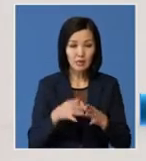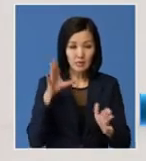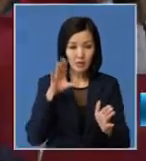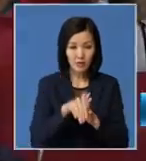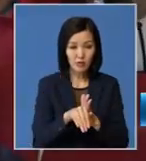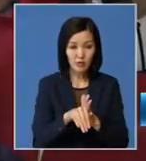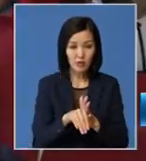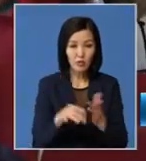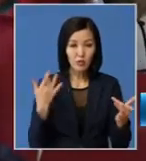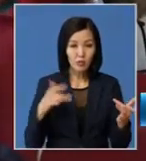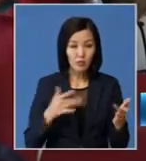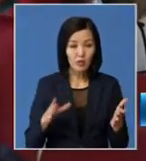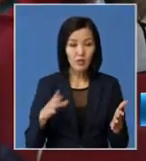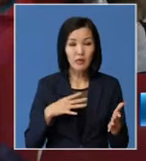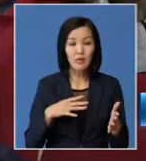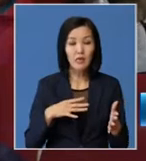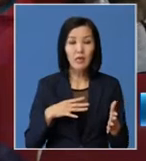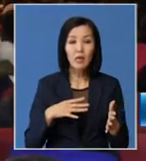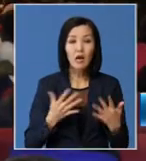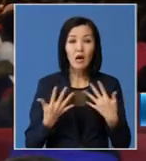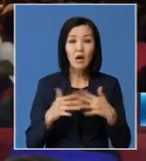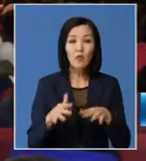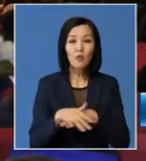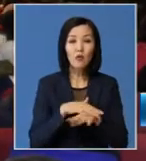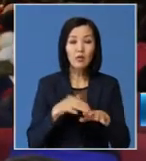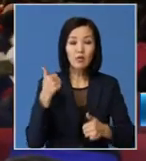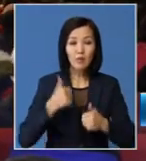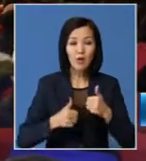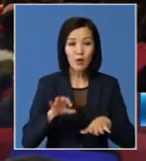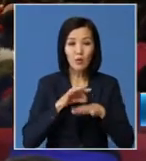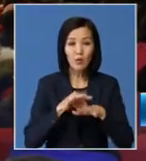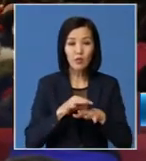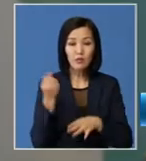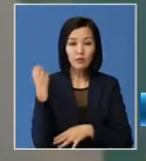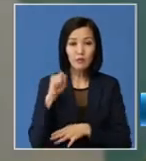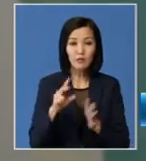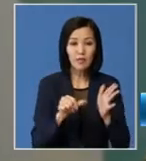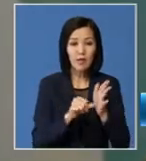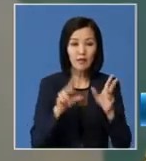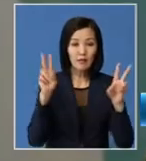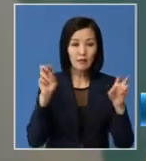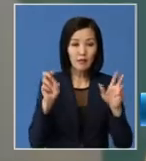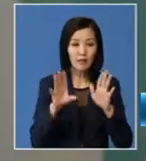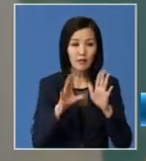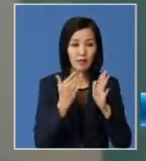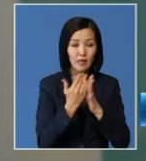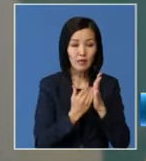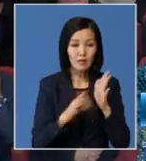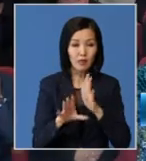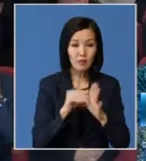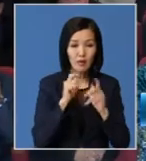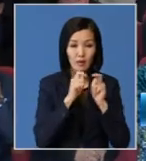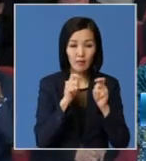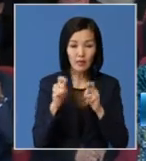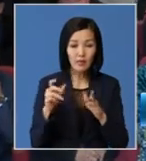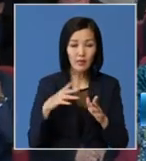тартып. Мәдени шара шеңберінде ауыл өнерпаздары арасында байқау өткізіліп, жеңімпаздар 6 номинация бойынша марапатталды. Кеште сонымен қатар